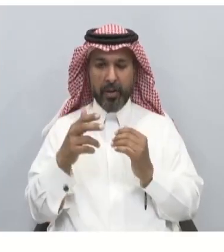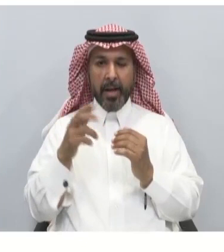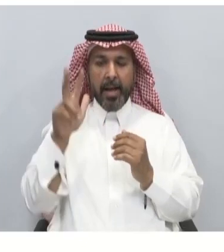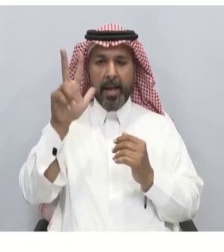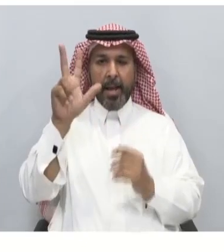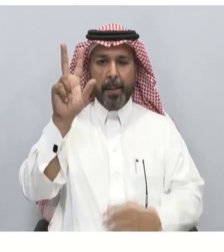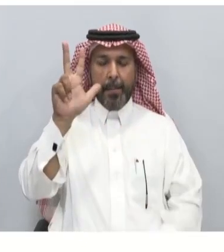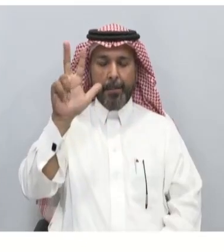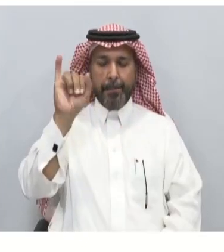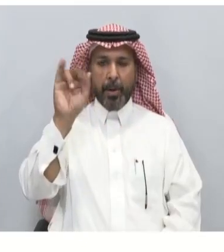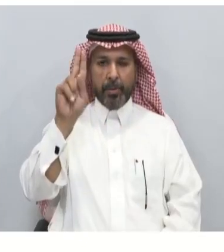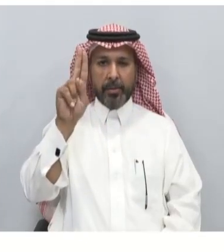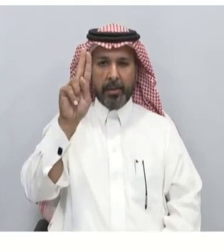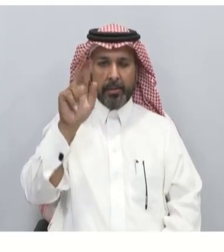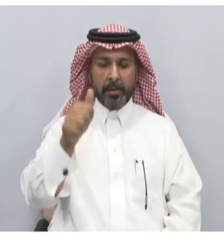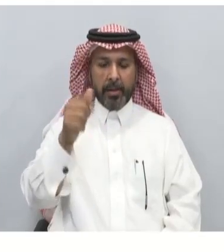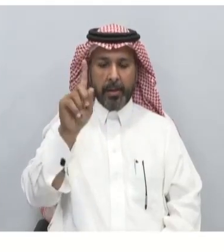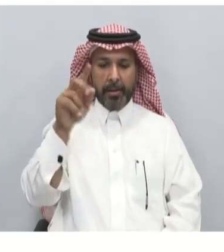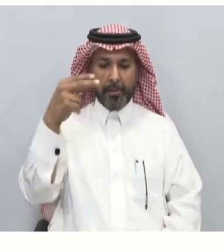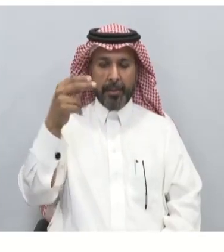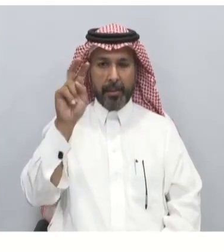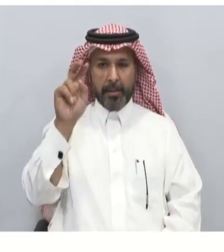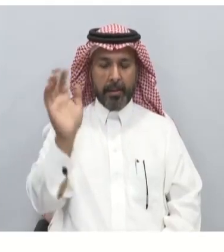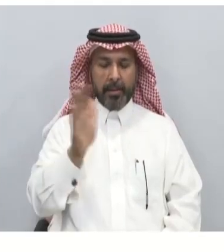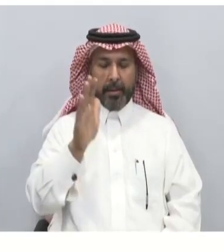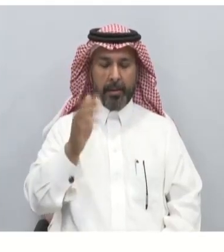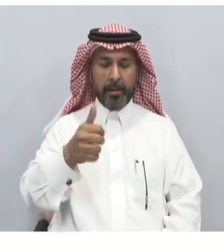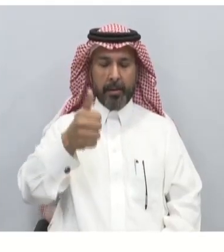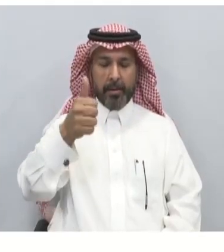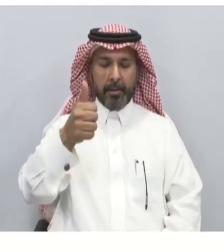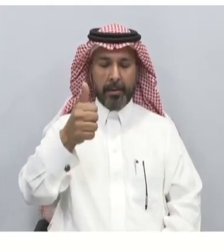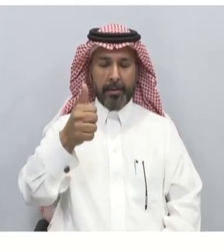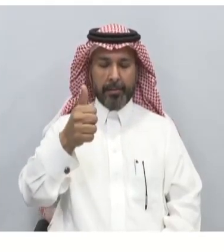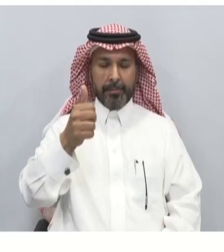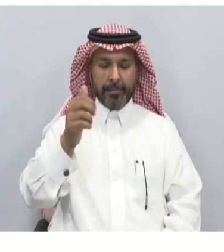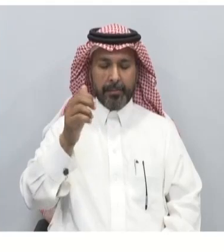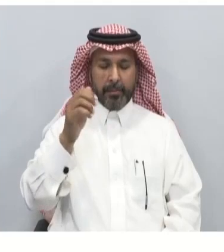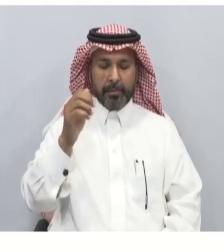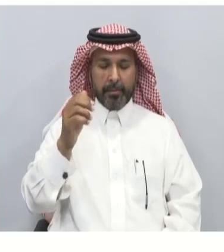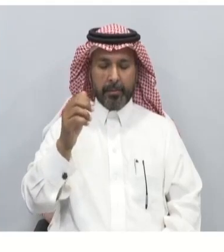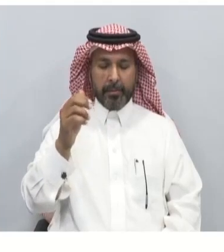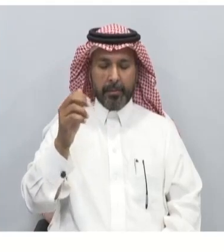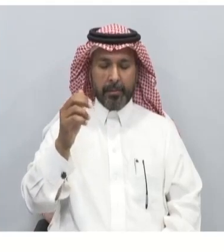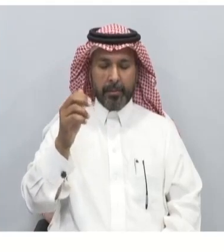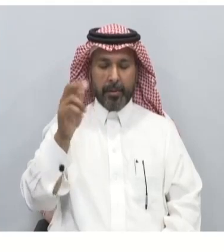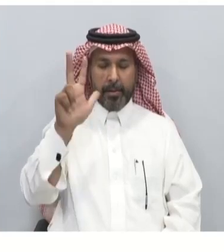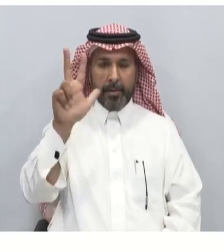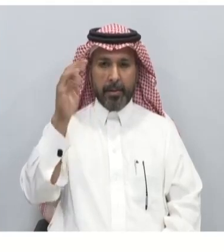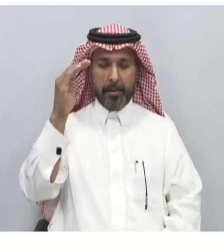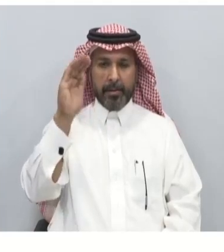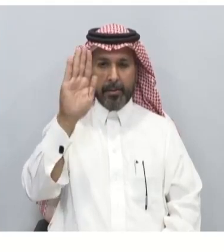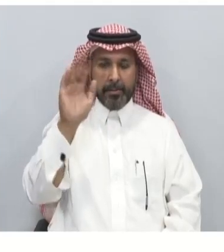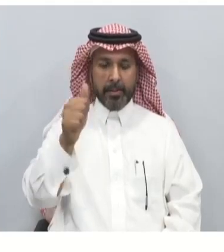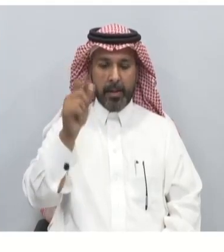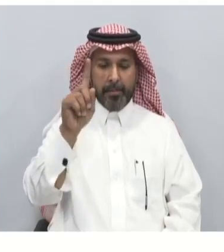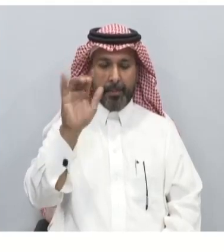جبرية لأجد حدود المتتابعة الحسابية. طبعا هنا لدينا المتتابعة هي مجموعة زي